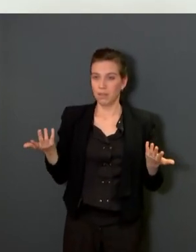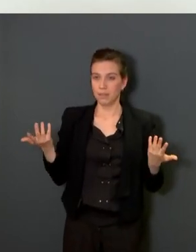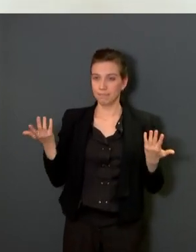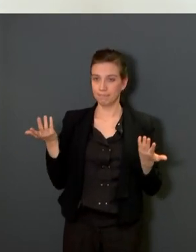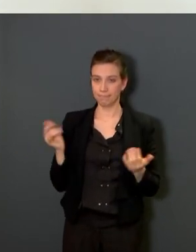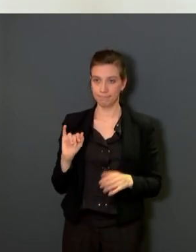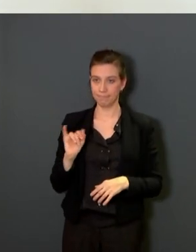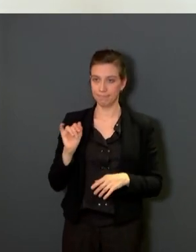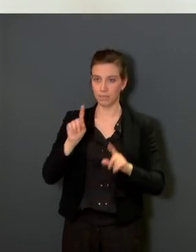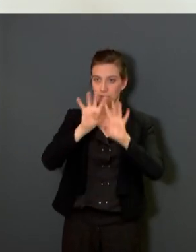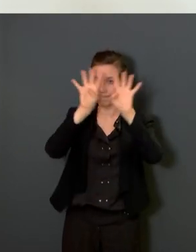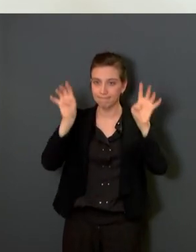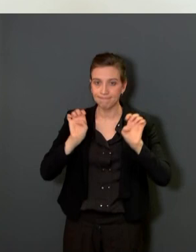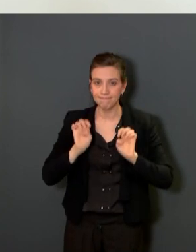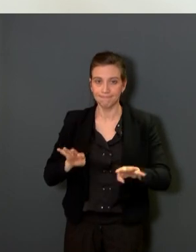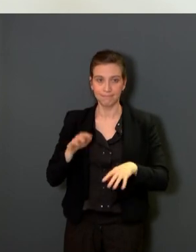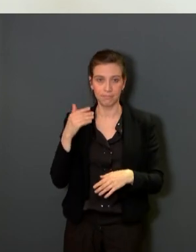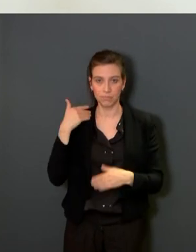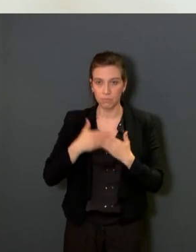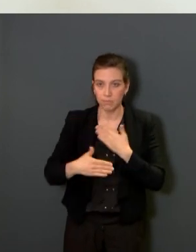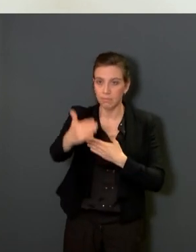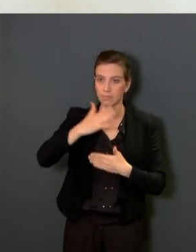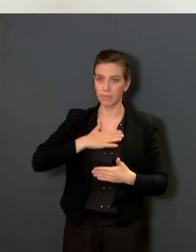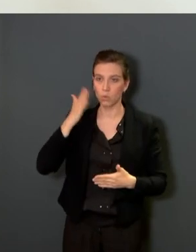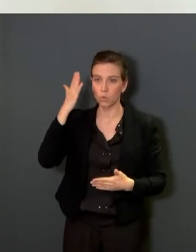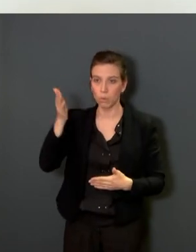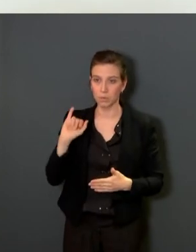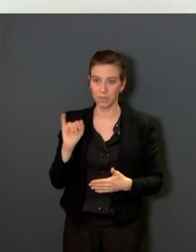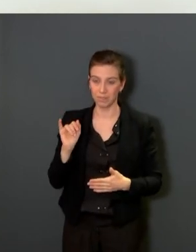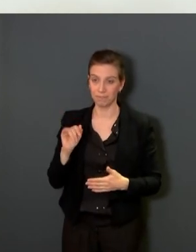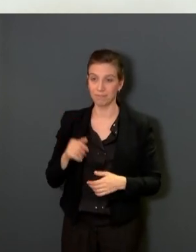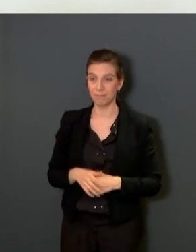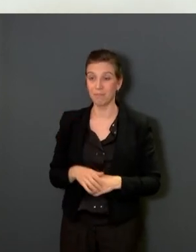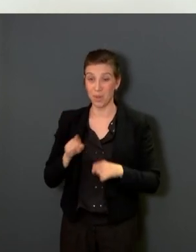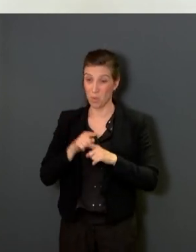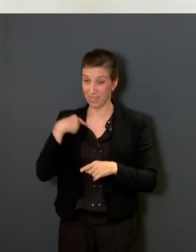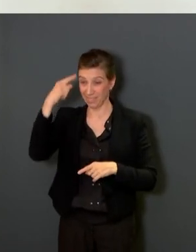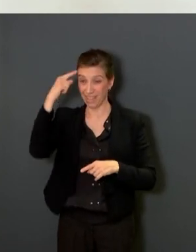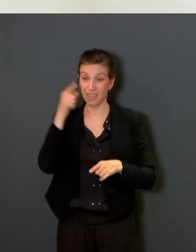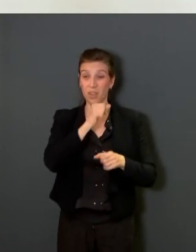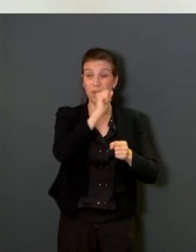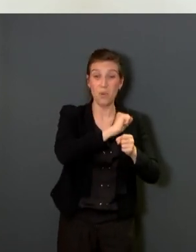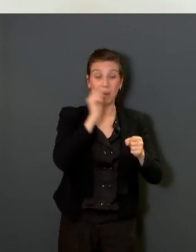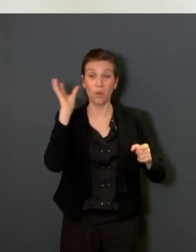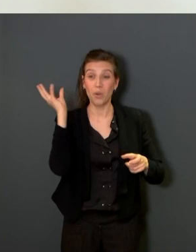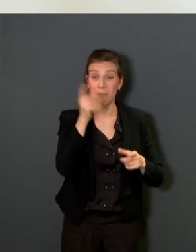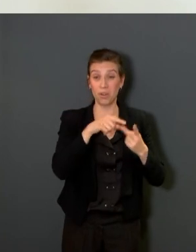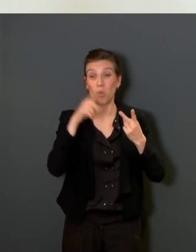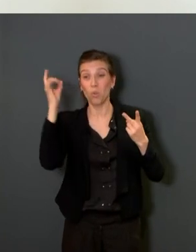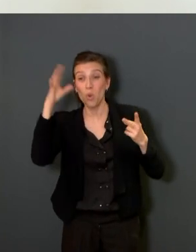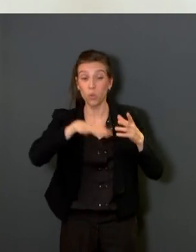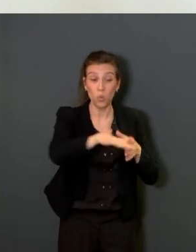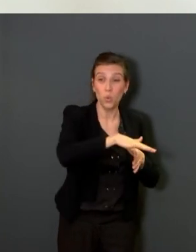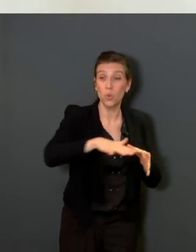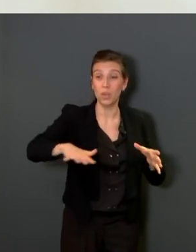waarom het zo lang duurt. En ik denk ook aan mensen uit de horeca, mensen uit de cultuur, sectoren die opnieuw aan de slag willen gaan